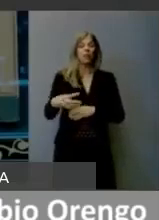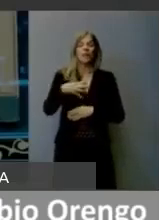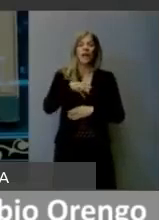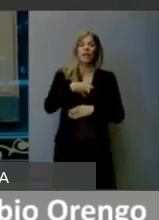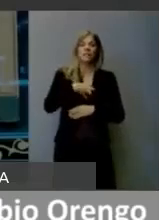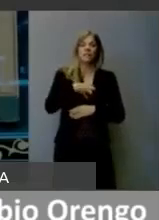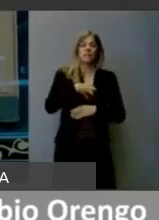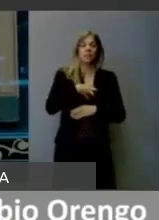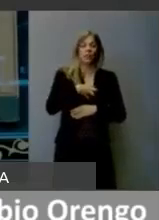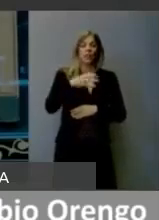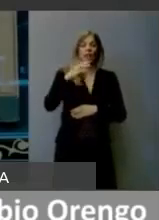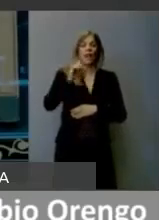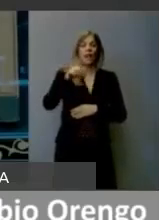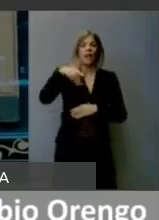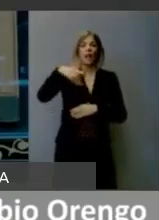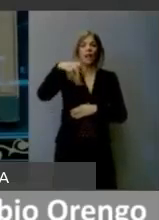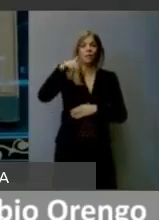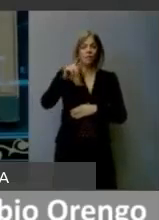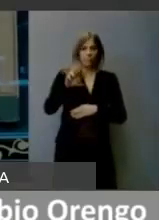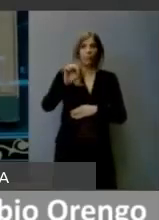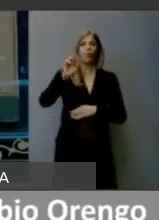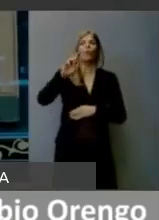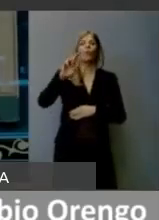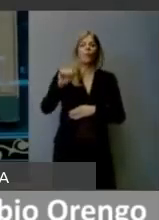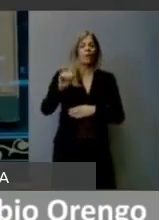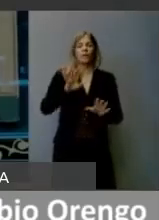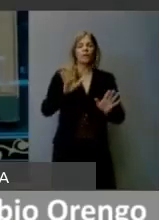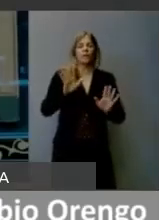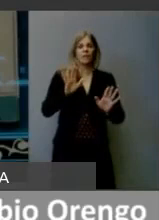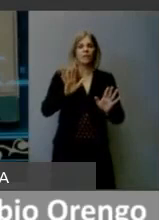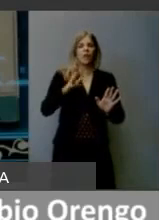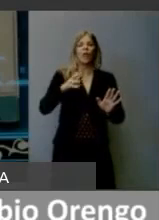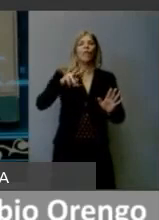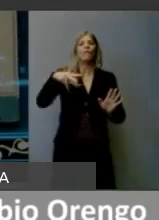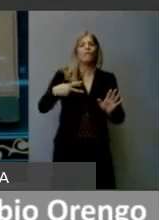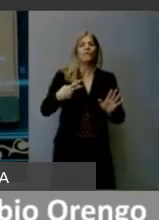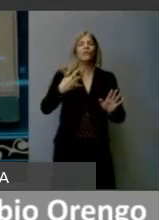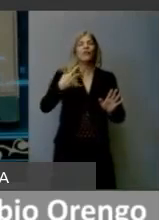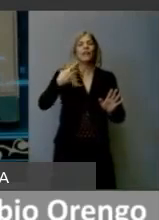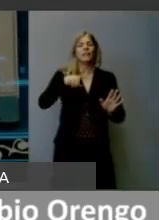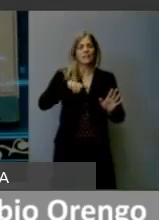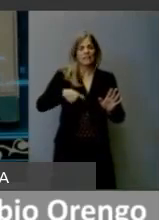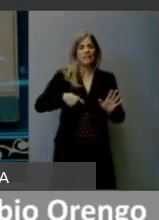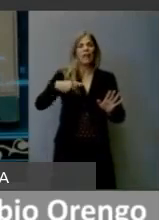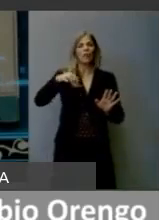l'assessore Campora, l'assessore, il vice sindaco Niccolò.